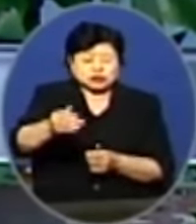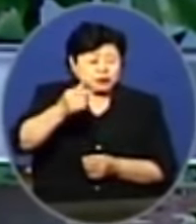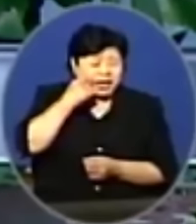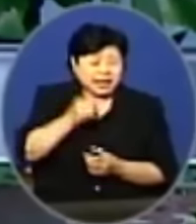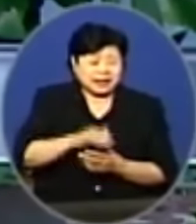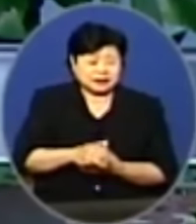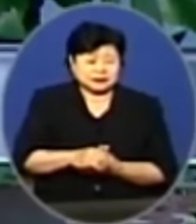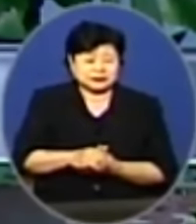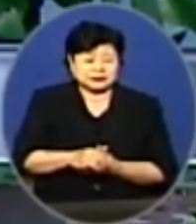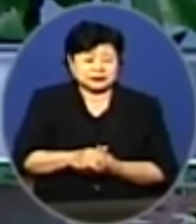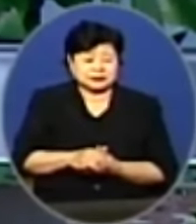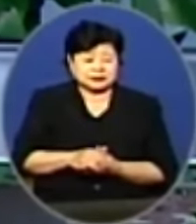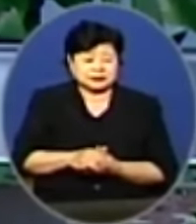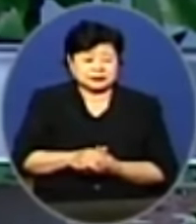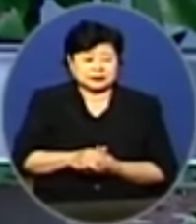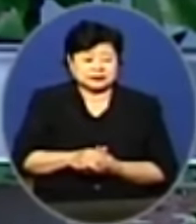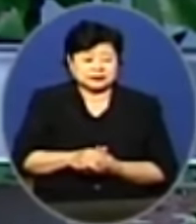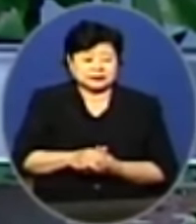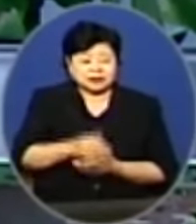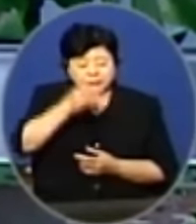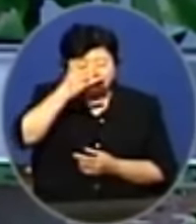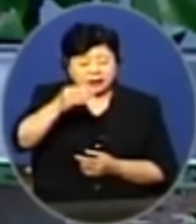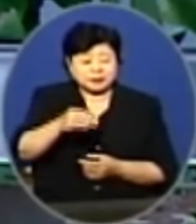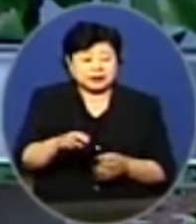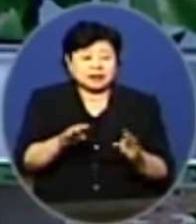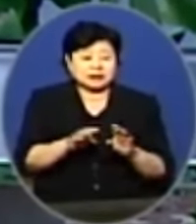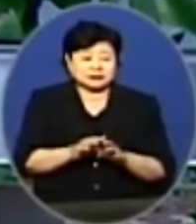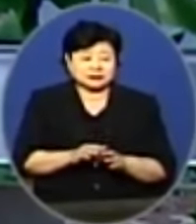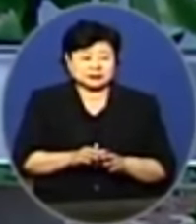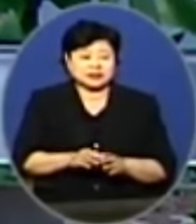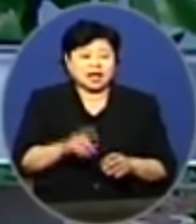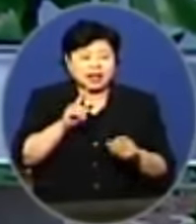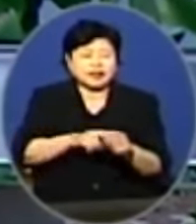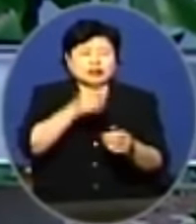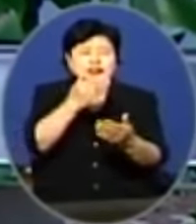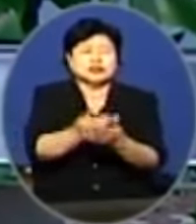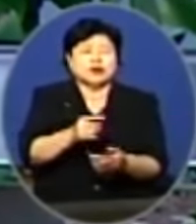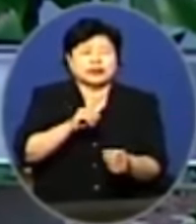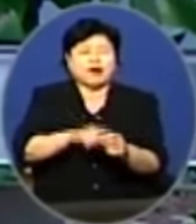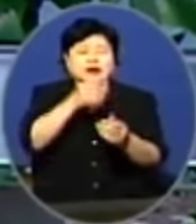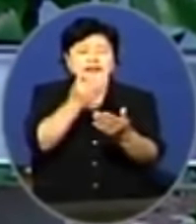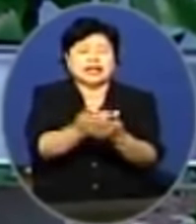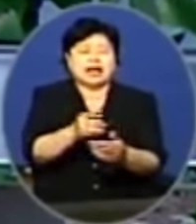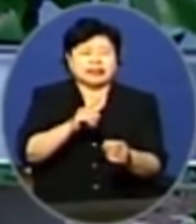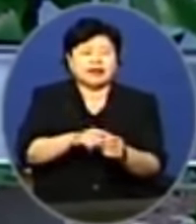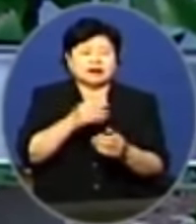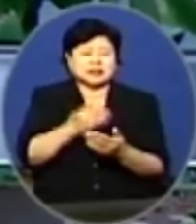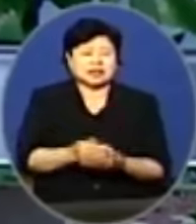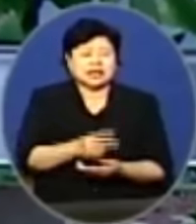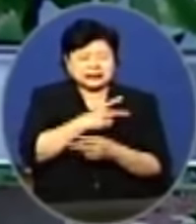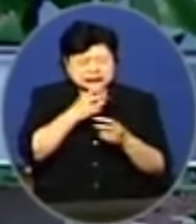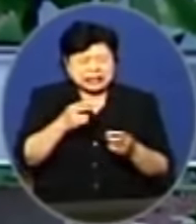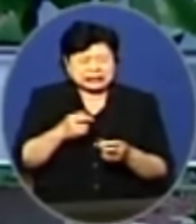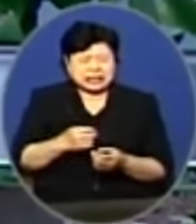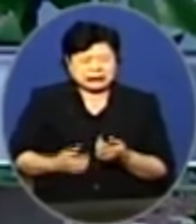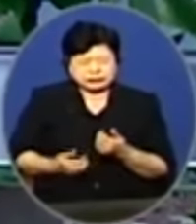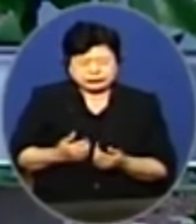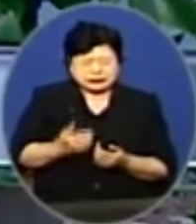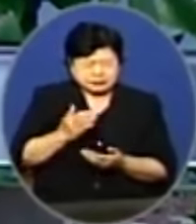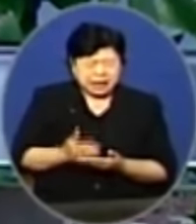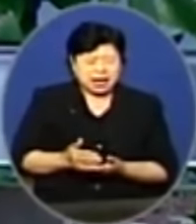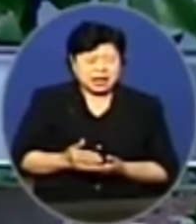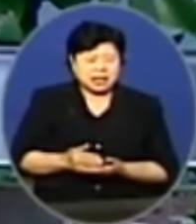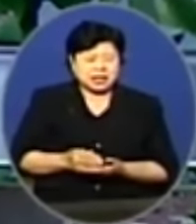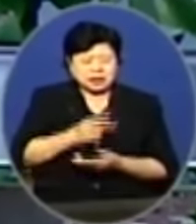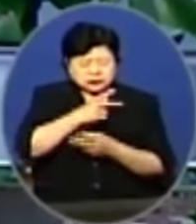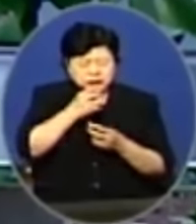드리겠습니다. 어땠습니까? 미안합니다 고물러 갔습니다. 아닙니다. 떡 좀 주세요. 아, 잔다니까 시끄럽게 하지 마세요. 깨우지